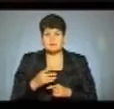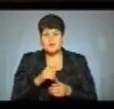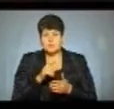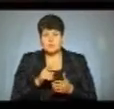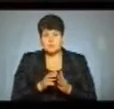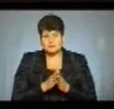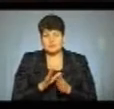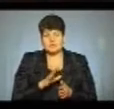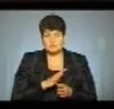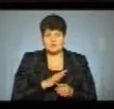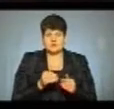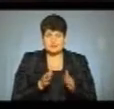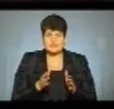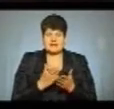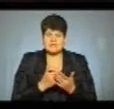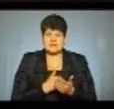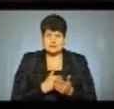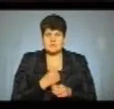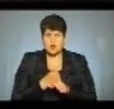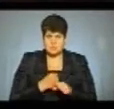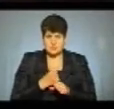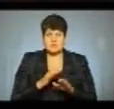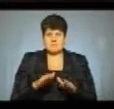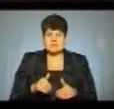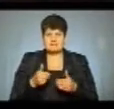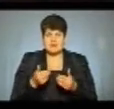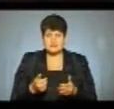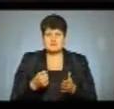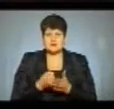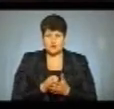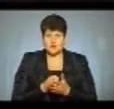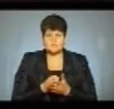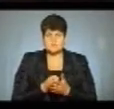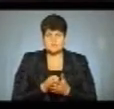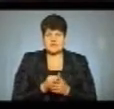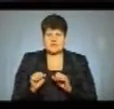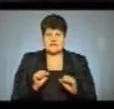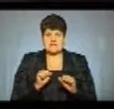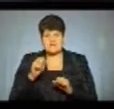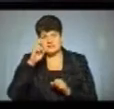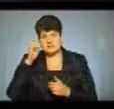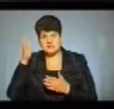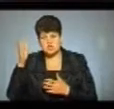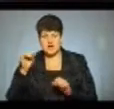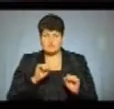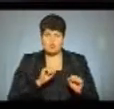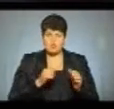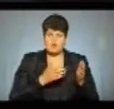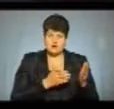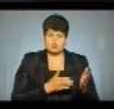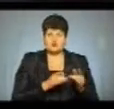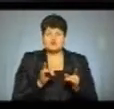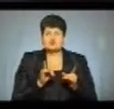він порушував, є така ініціатива, і ми її допрацюємо. Ми звернемося до керівництва держави, уряду,